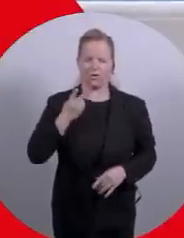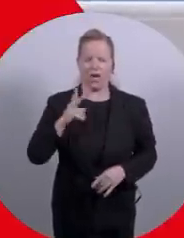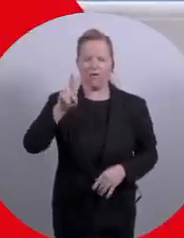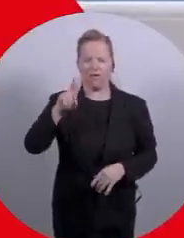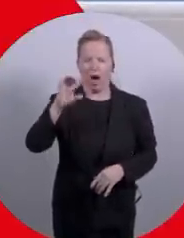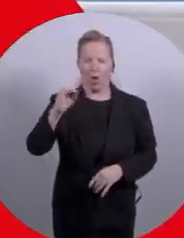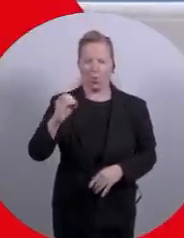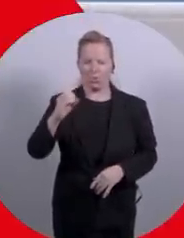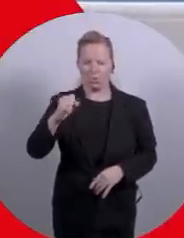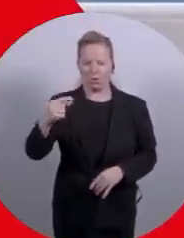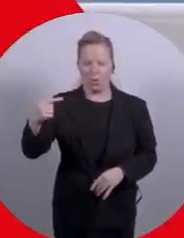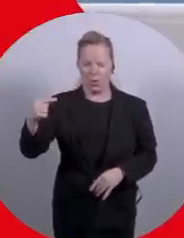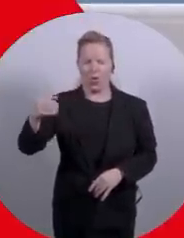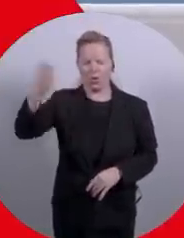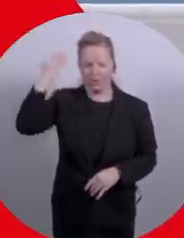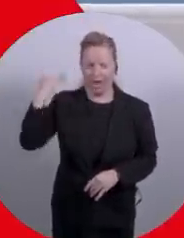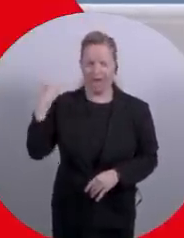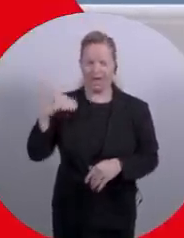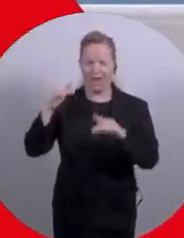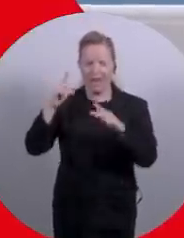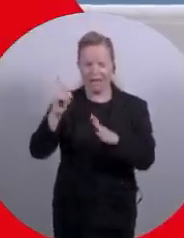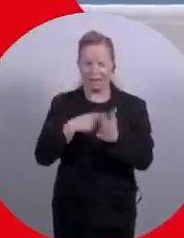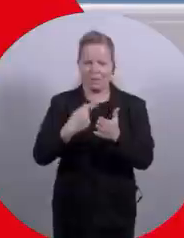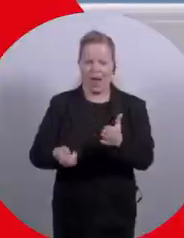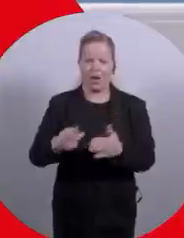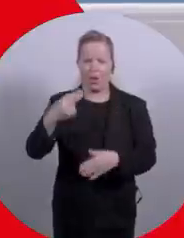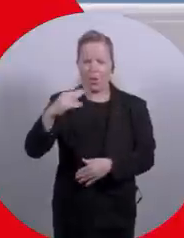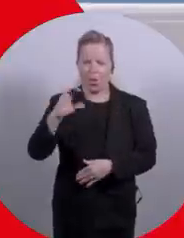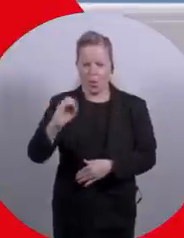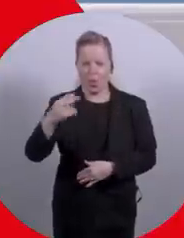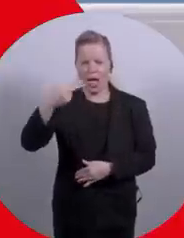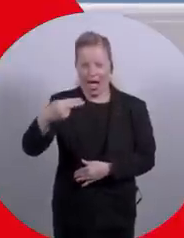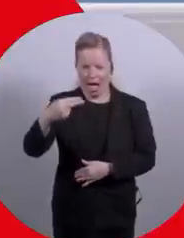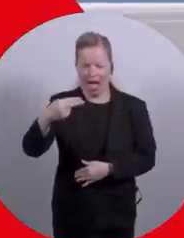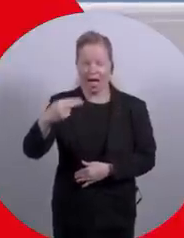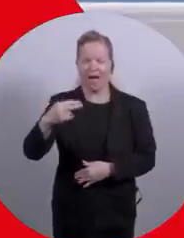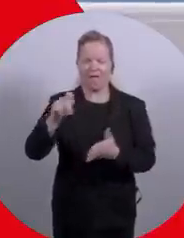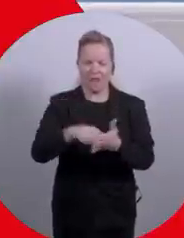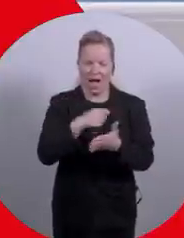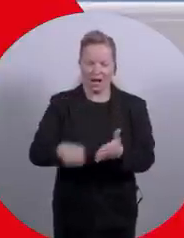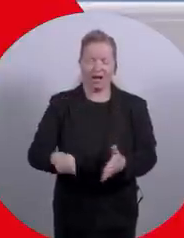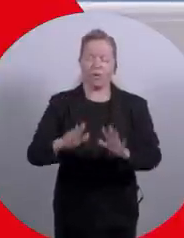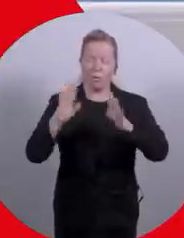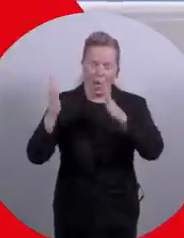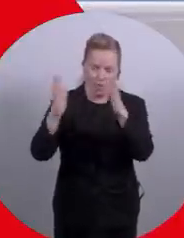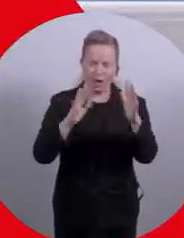ÖH-Wahlen einen extra Applaus normal für unsere Studierenden Organisation